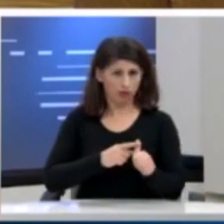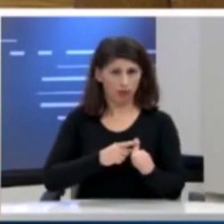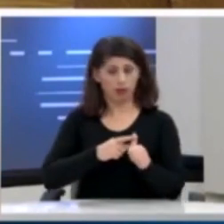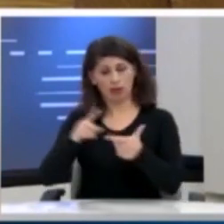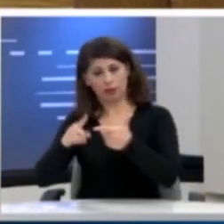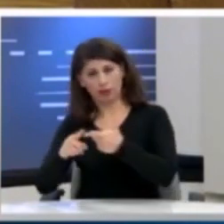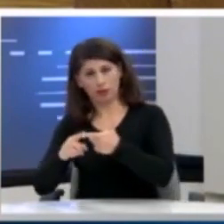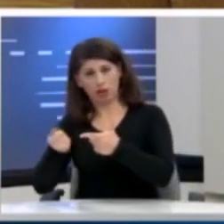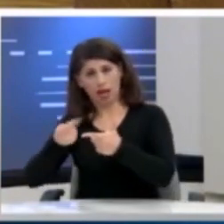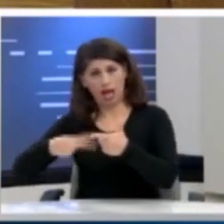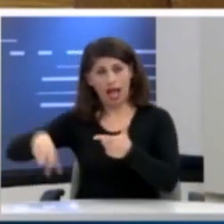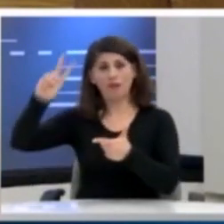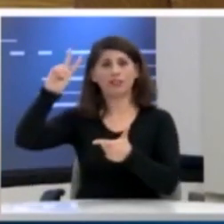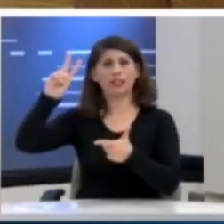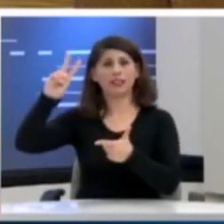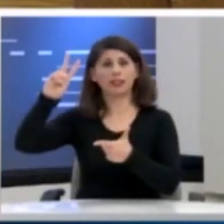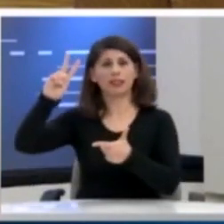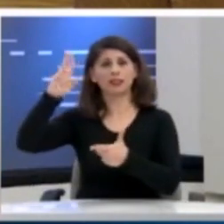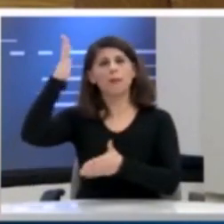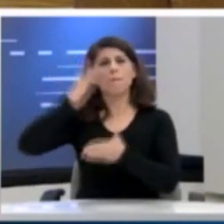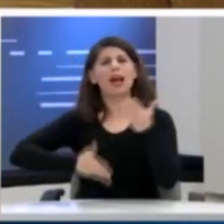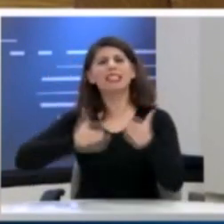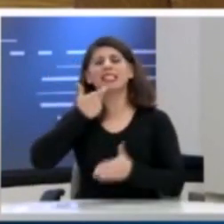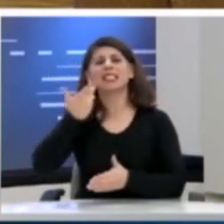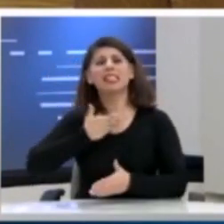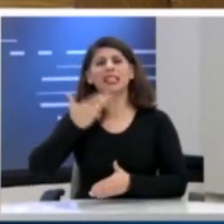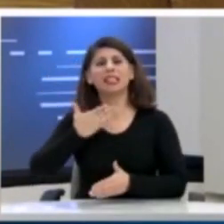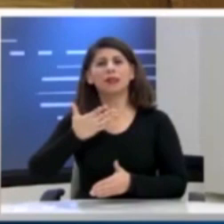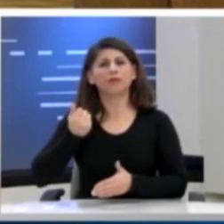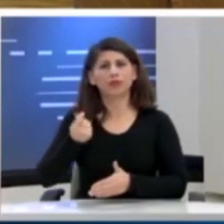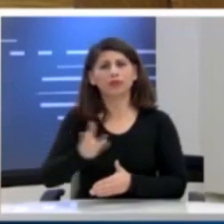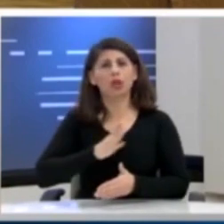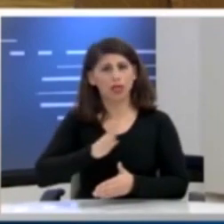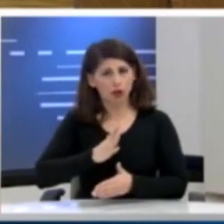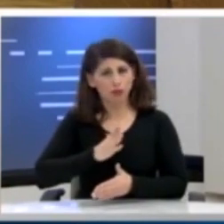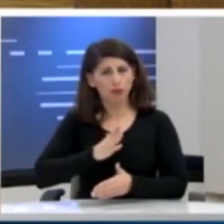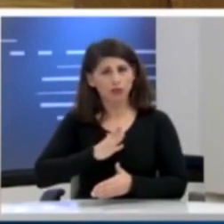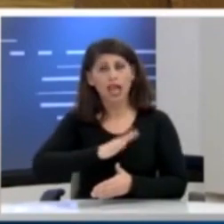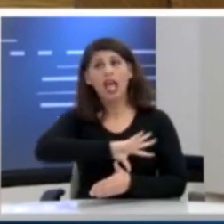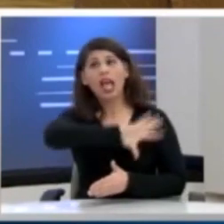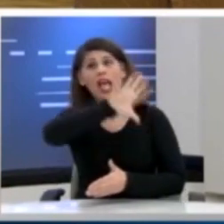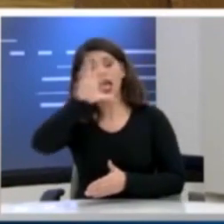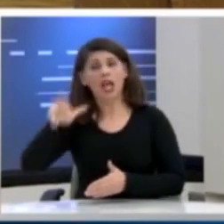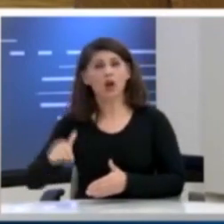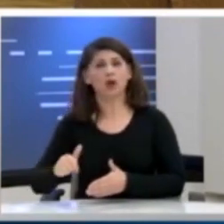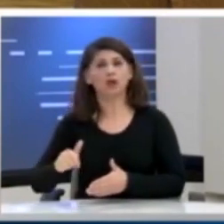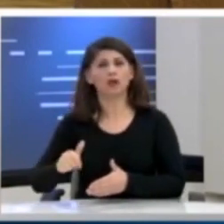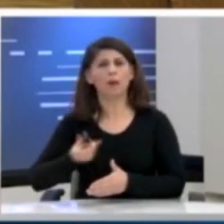την αύξηση της μέσης ηλικίας του πληθυσμού μέχρι τις μεταναστευτικές